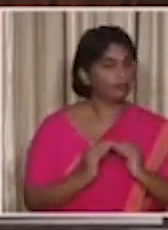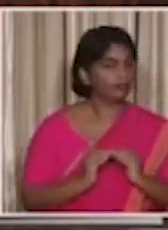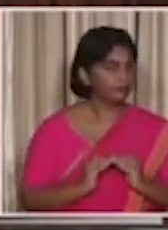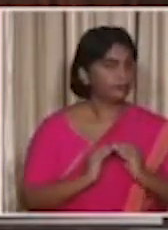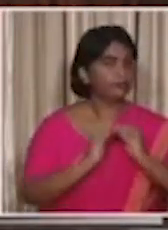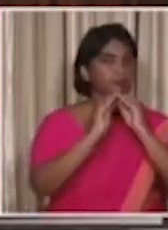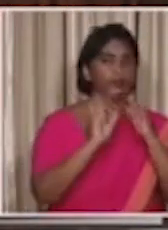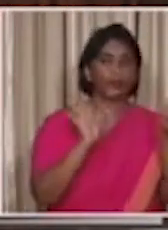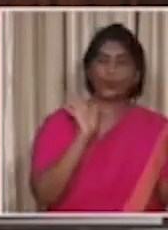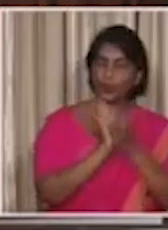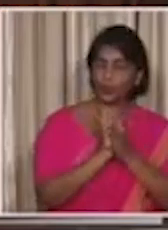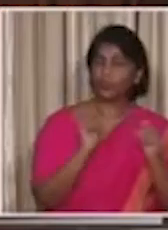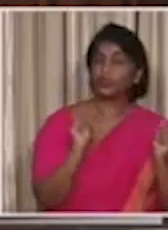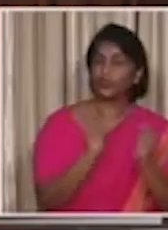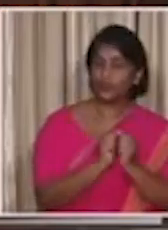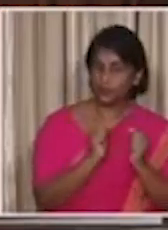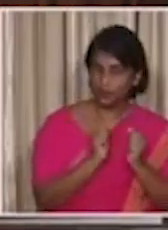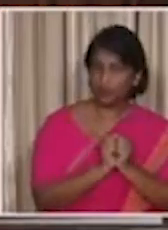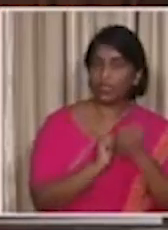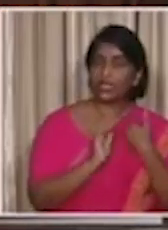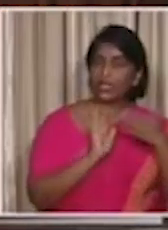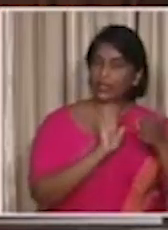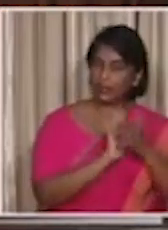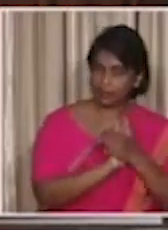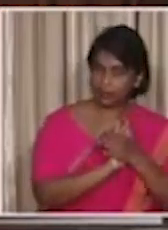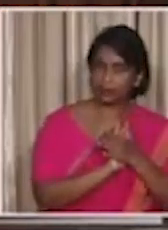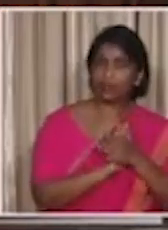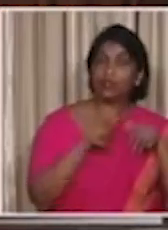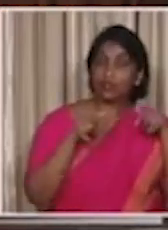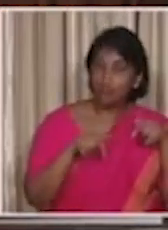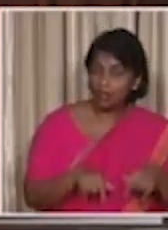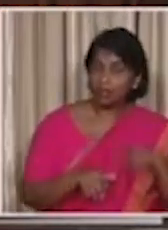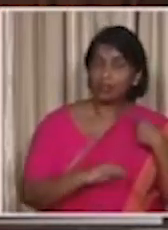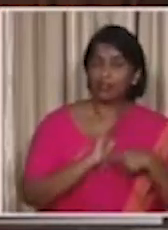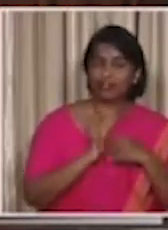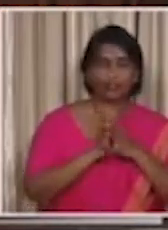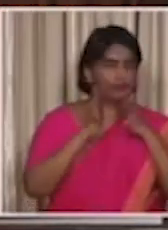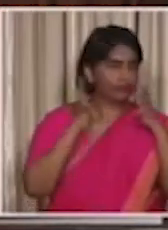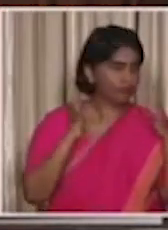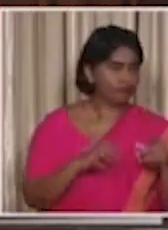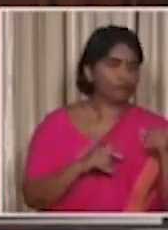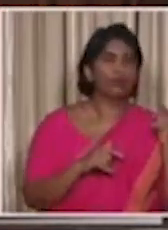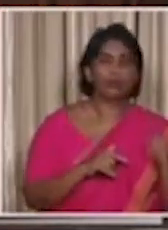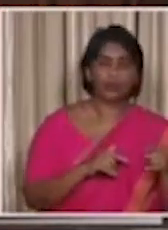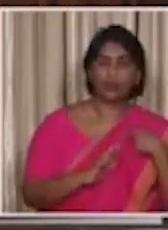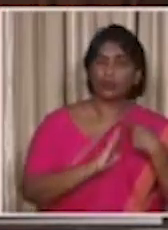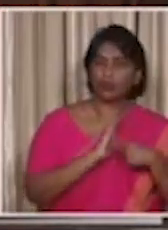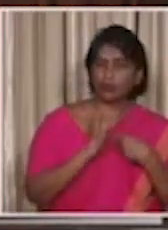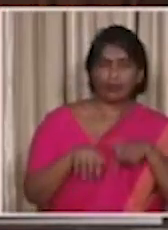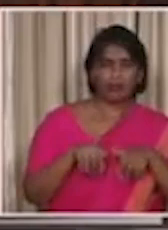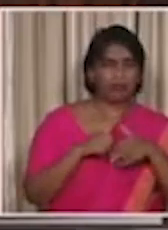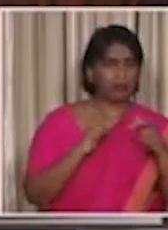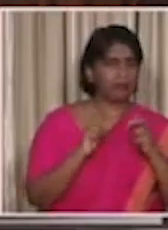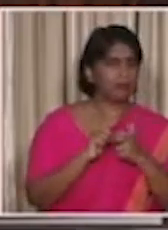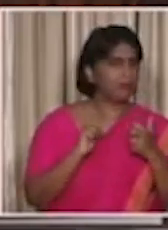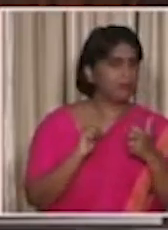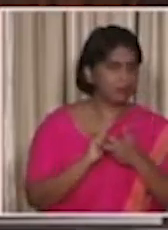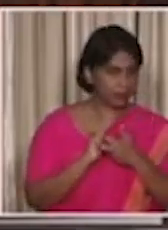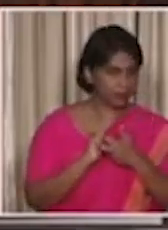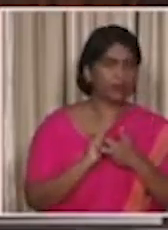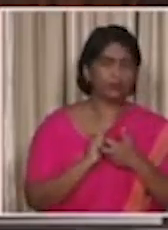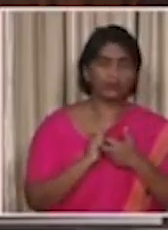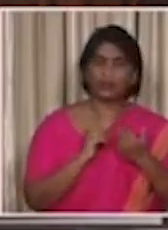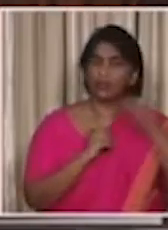ගොඩනැගීමේ සාමූහික ව්‍යායාමයට එක්වන්න. අද මේ රටේ බොහෝ දෙනෙකුට අද රට පත්වී ඇති අර්බුදයේදී